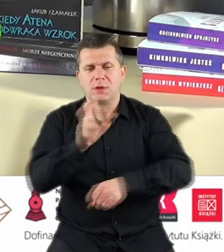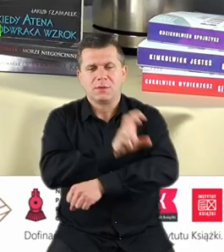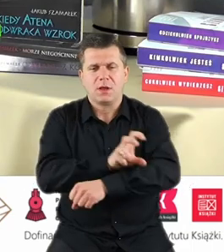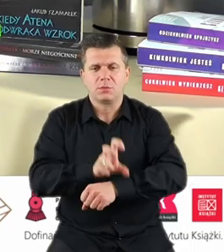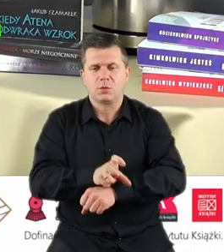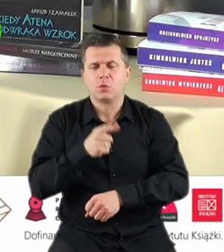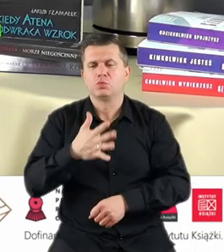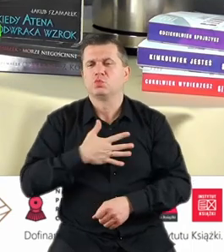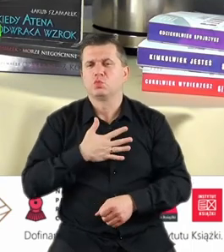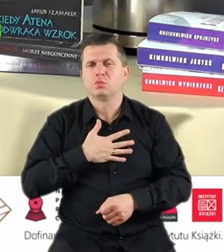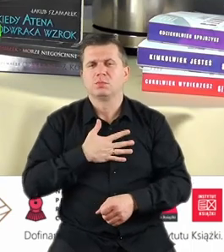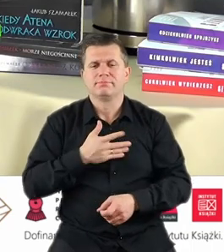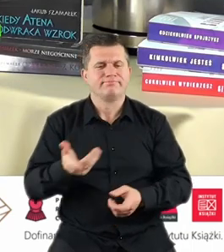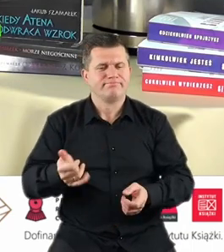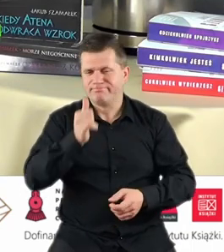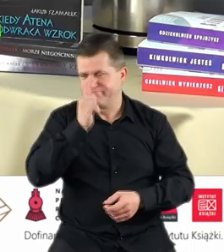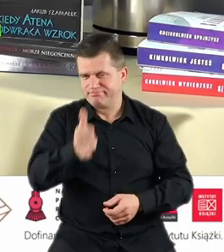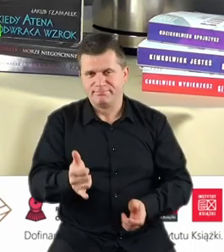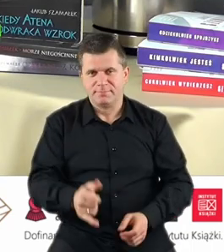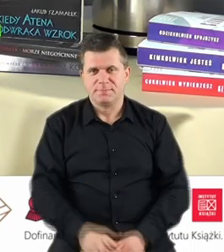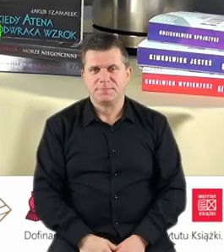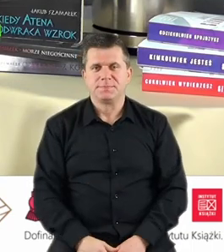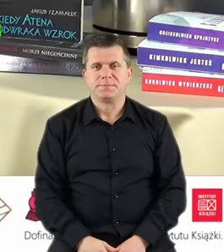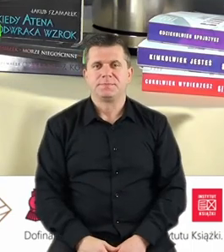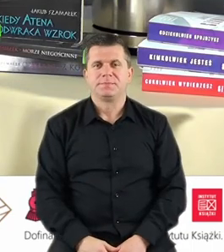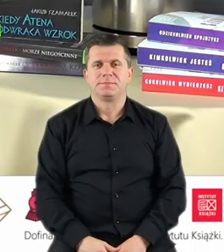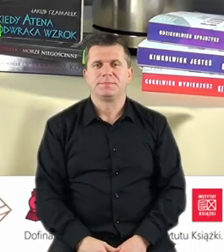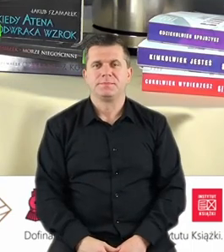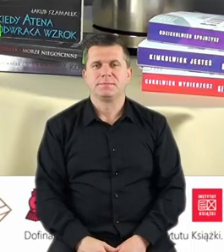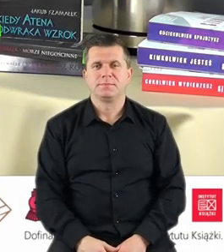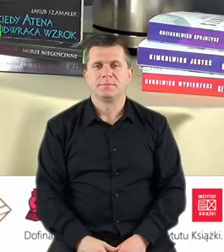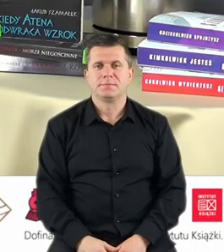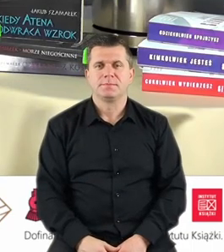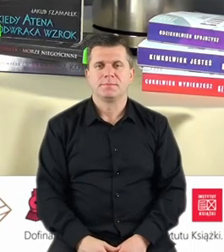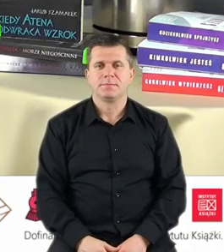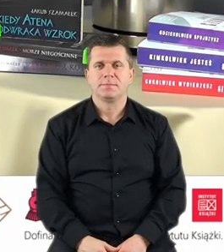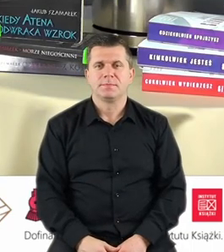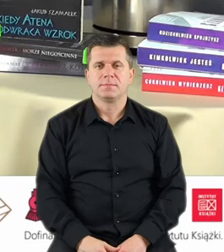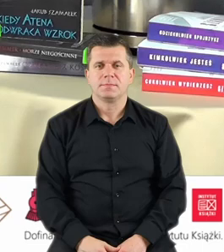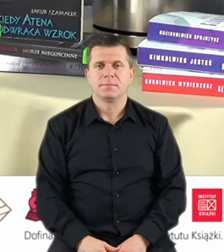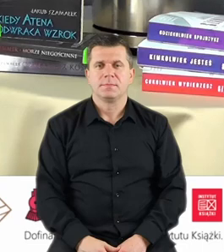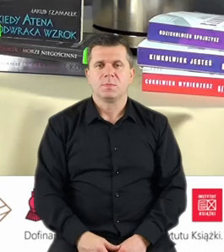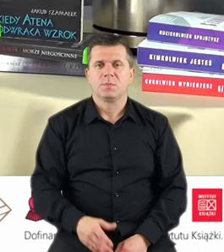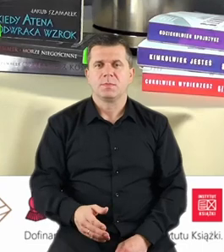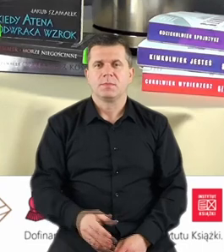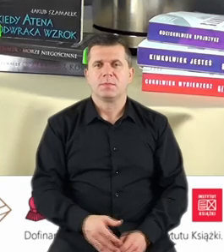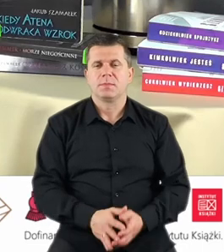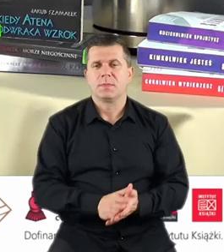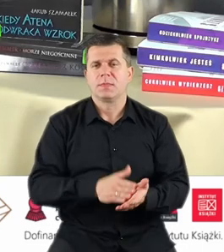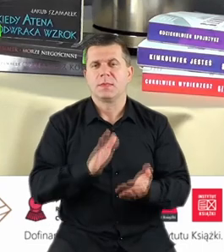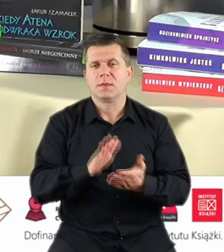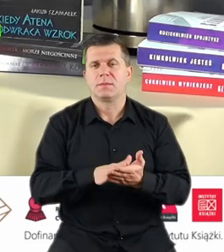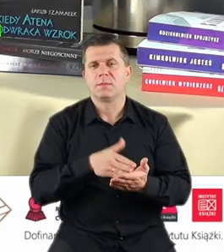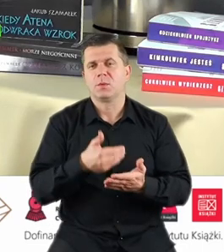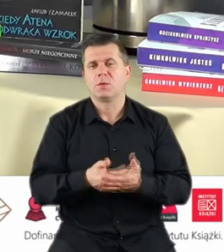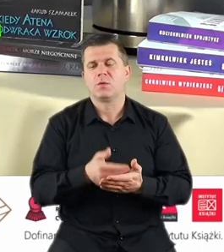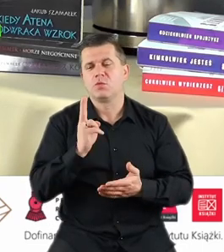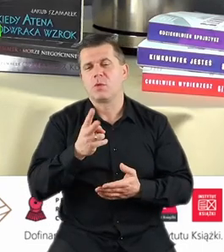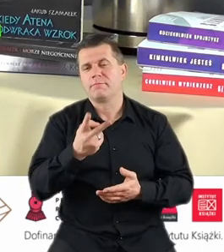właściwie już czysto teoretyczna. Jakby o ile jakby ktoś nie wypasa owiec albo nie